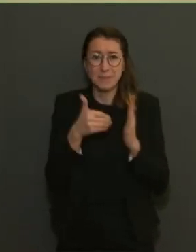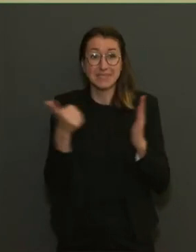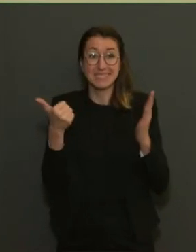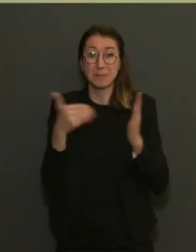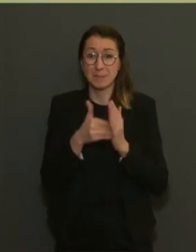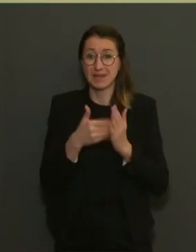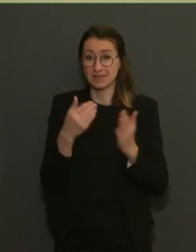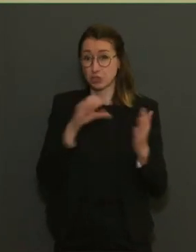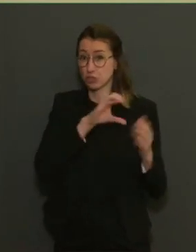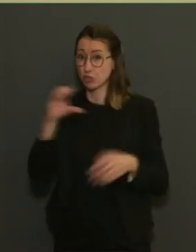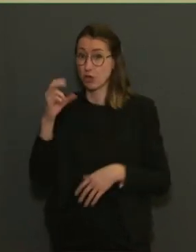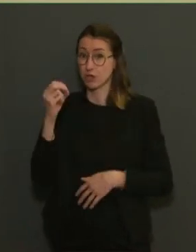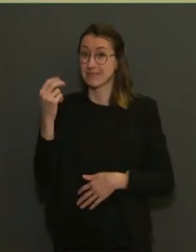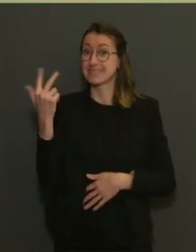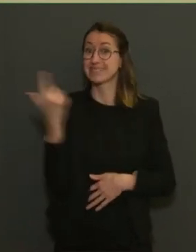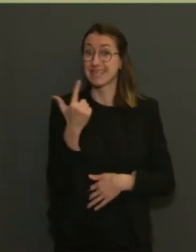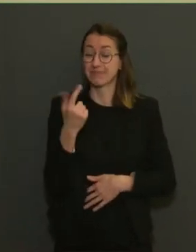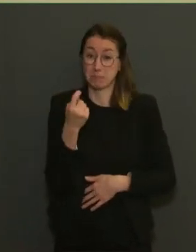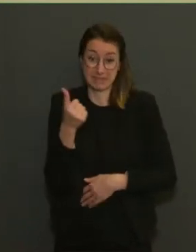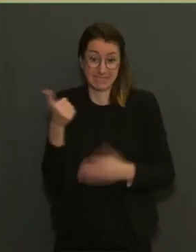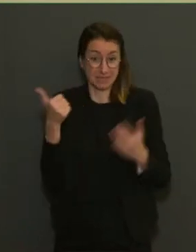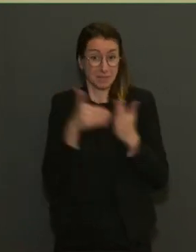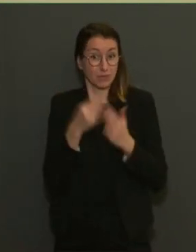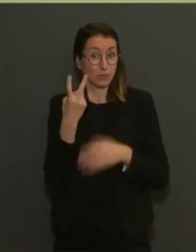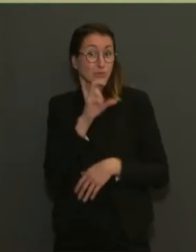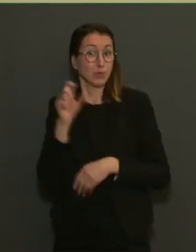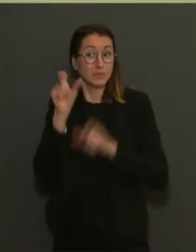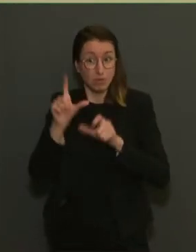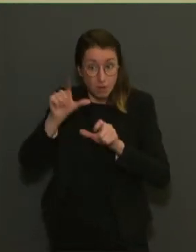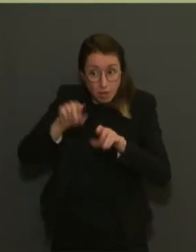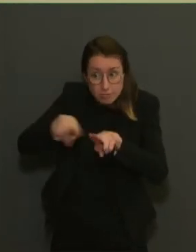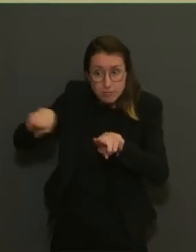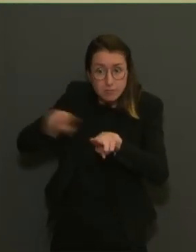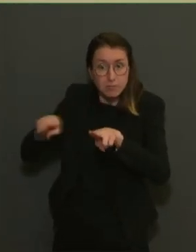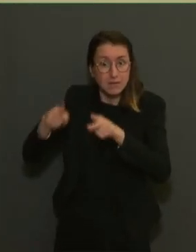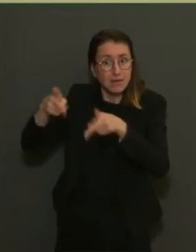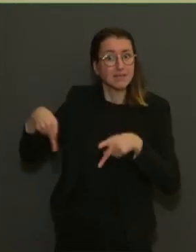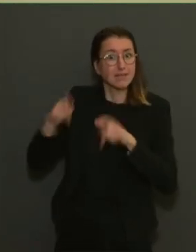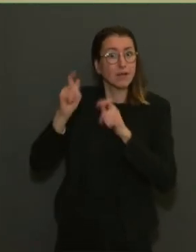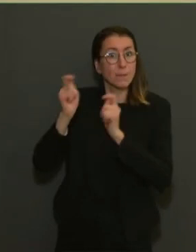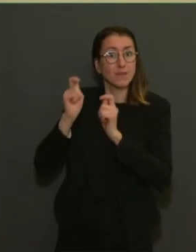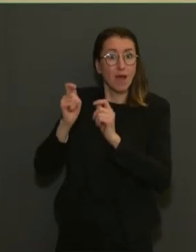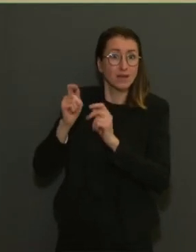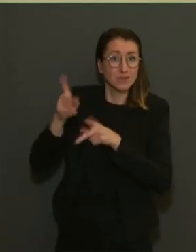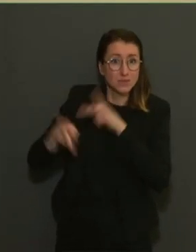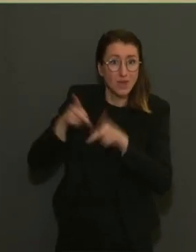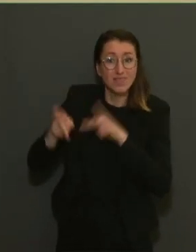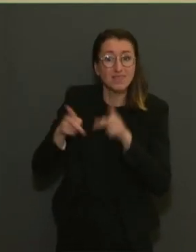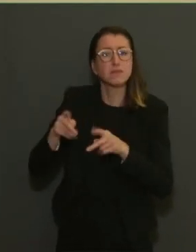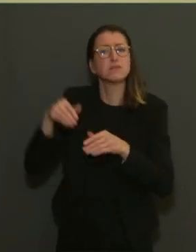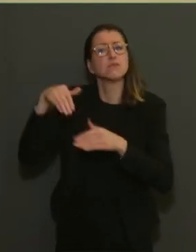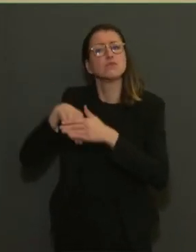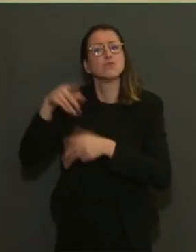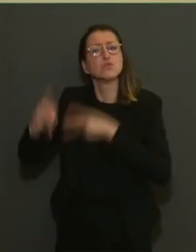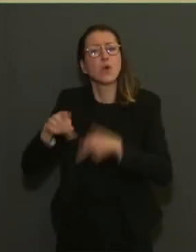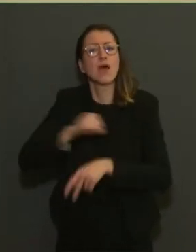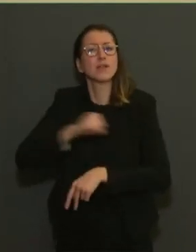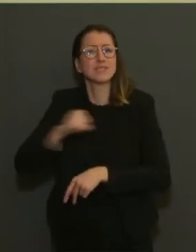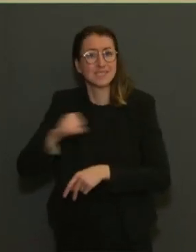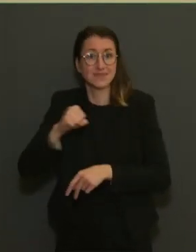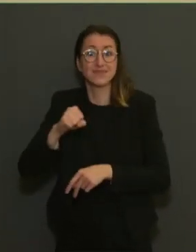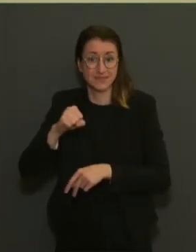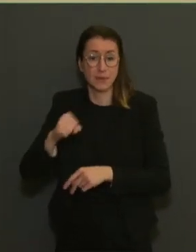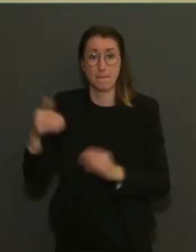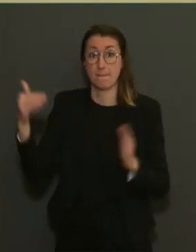hospitalisés dans le cadre du Covid, dont 1057 en soins intensifs et dont à peu près 55% d'entre